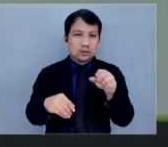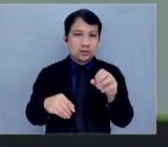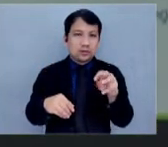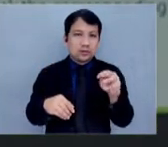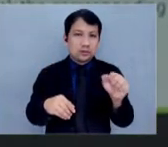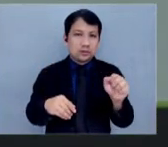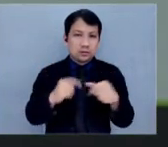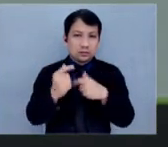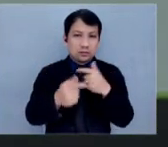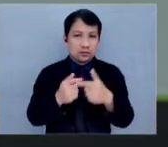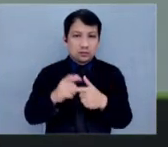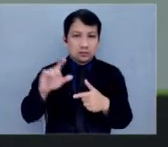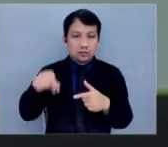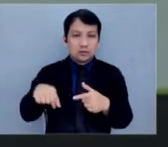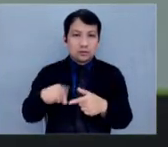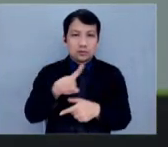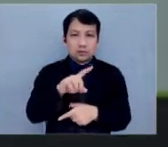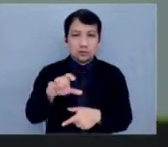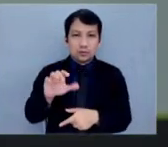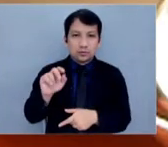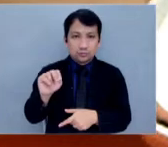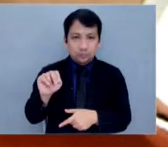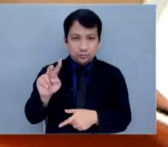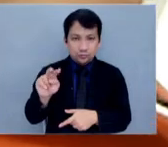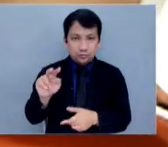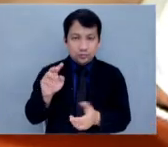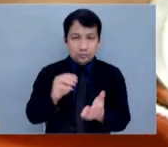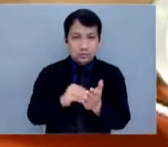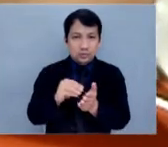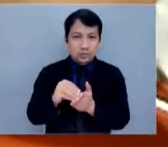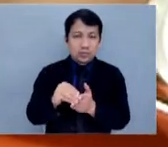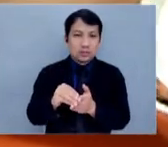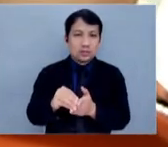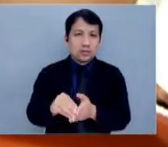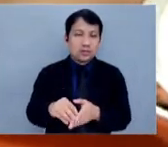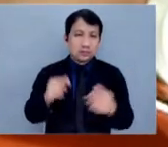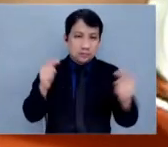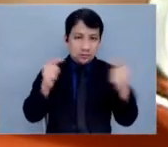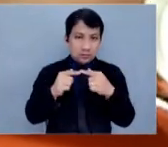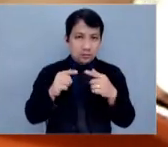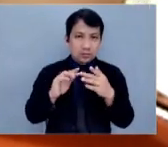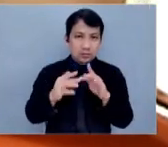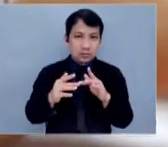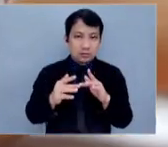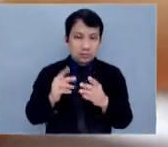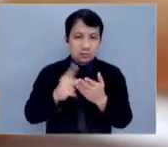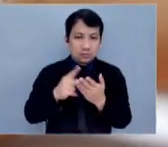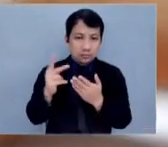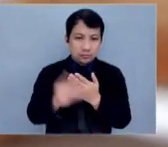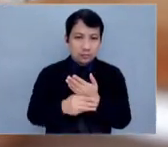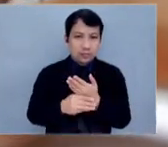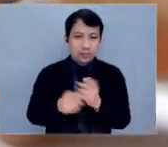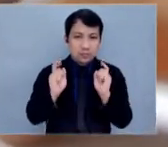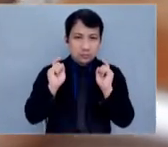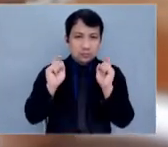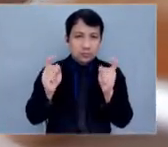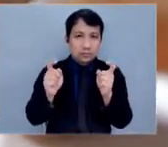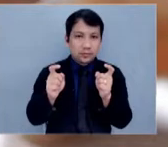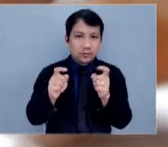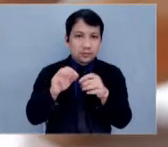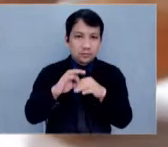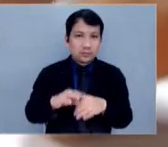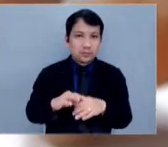Sequent Tech, 112 million pesos lang. Target ng online voting program na padaliin ang pagboto ng mga Pinoy